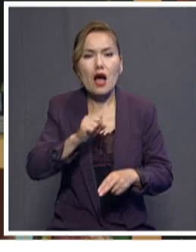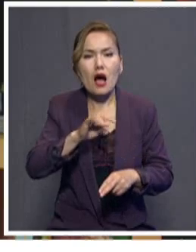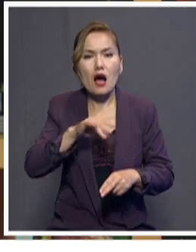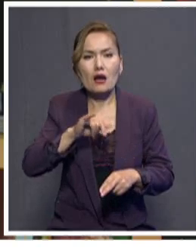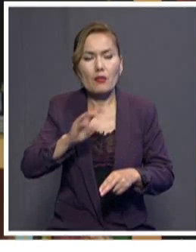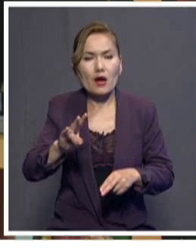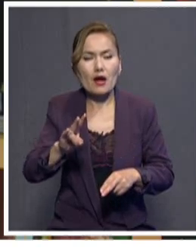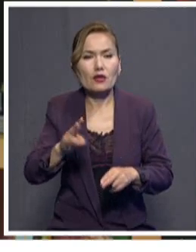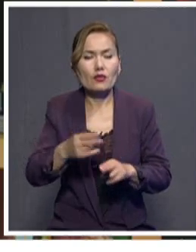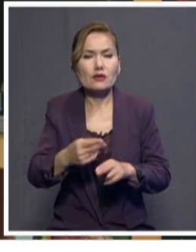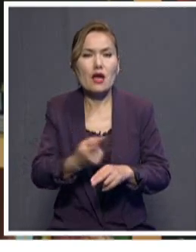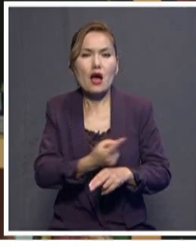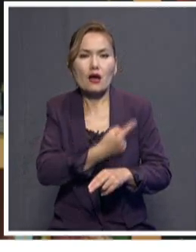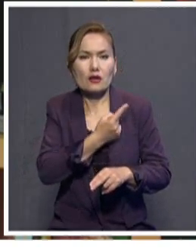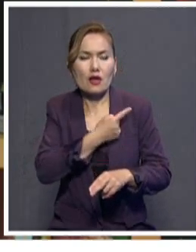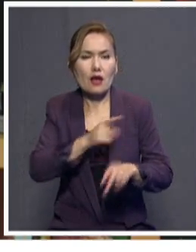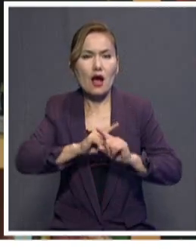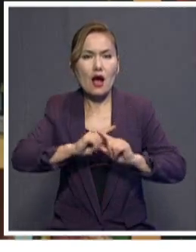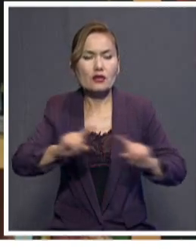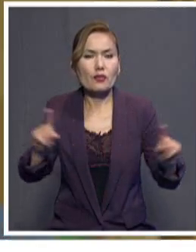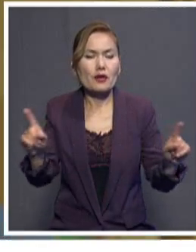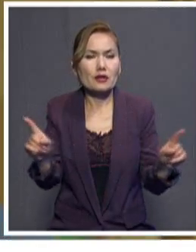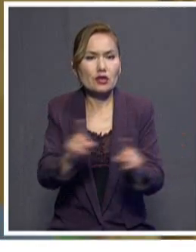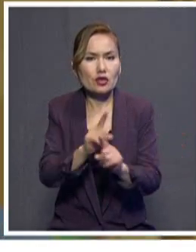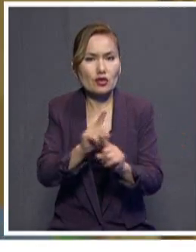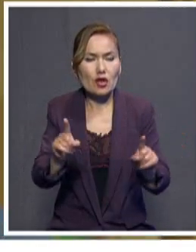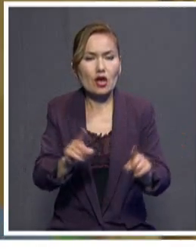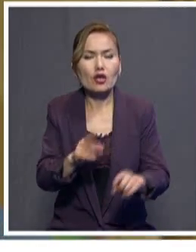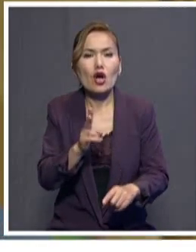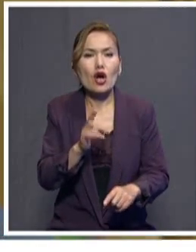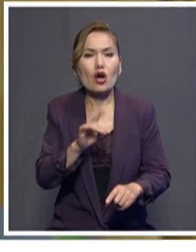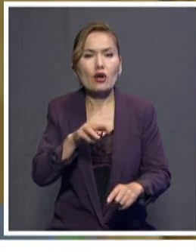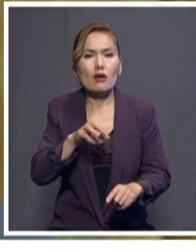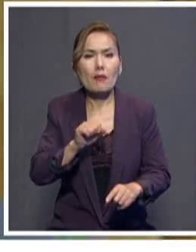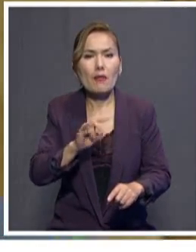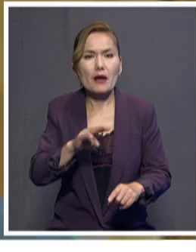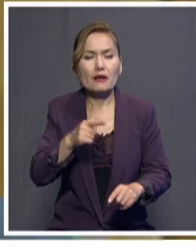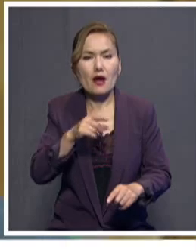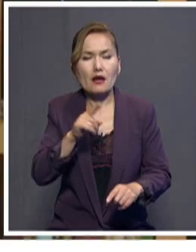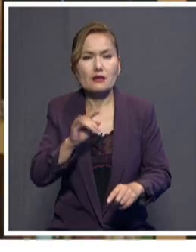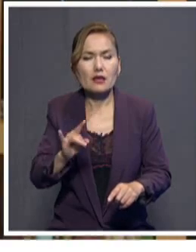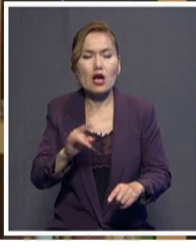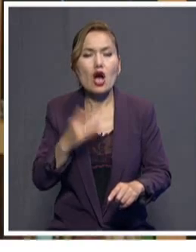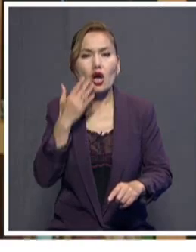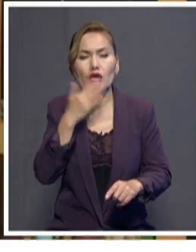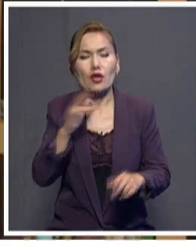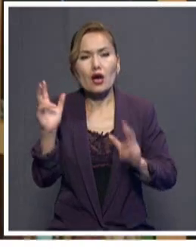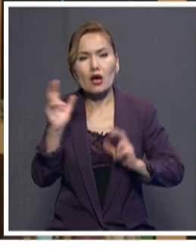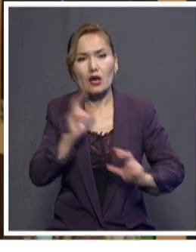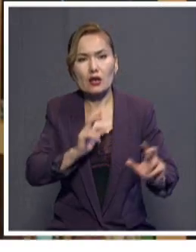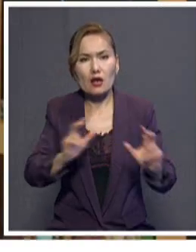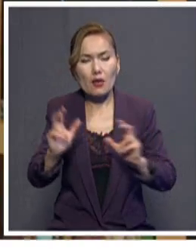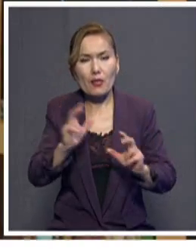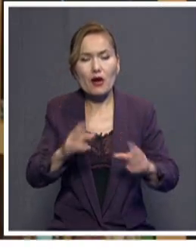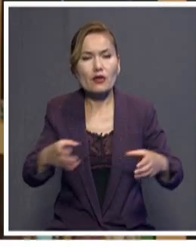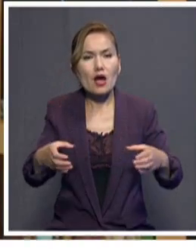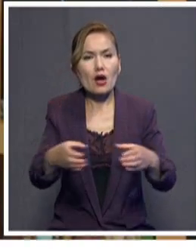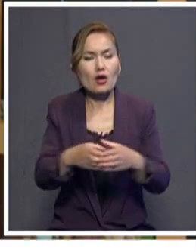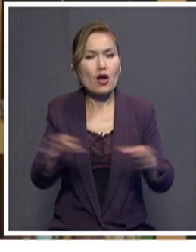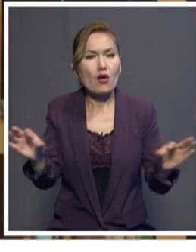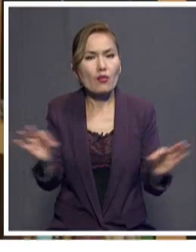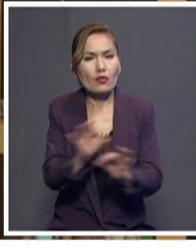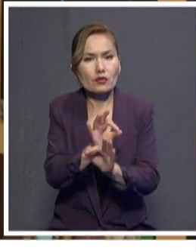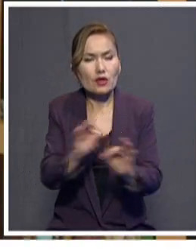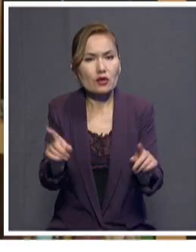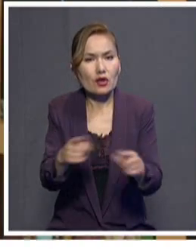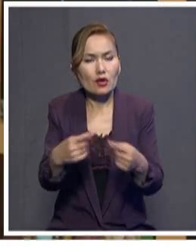еткен дирижерларымыздың бірі, бірегейі Құрманғазы атындағы Қазақтың ұлттық консерваториясының өзгеше өмірі басталатынына мен